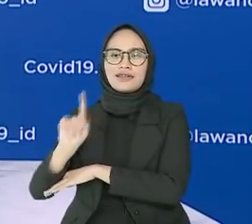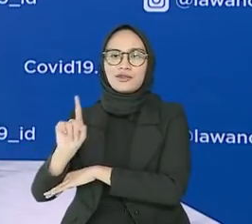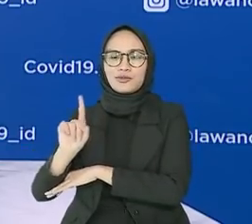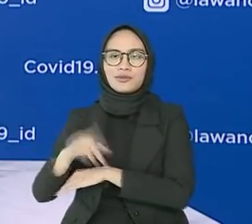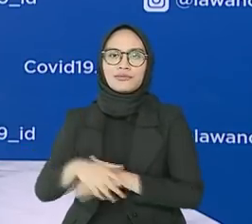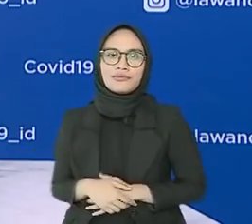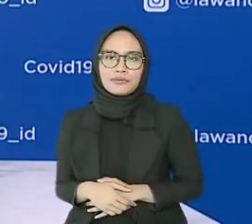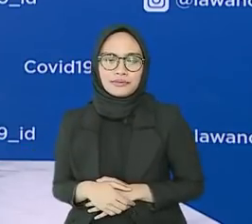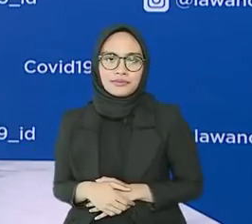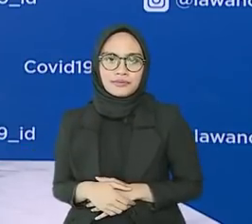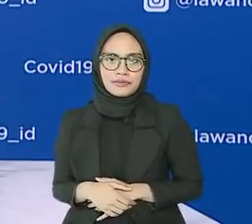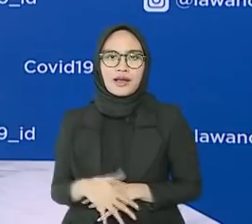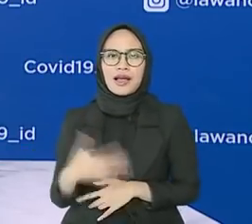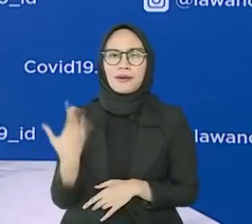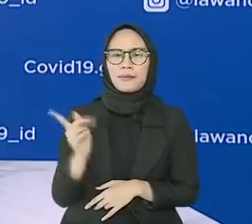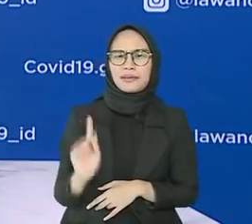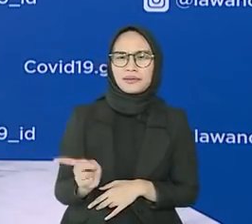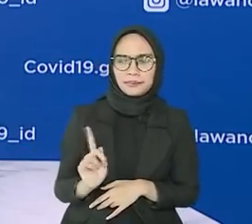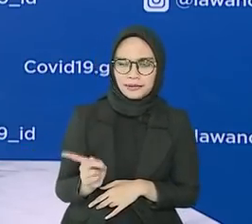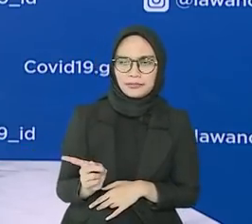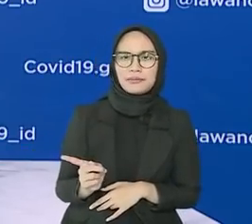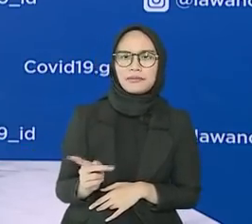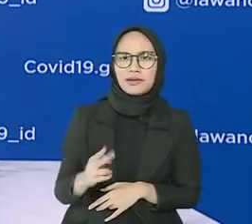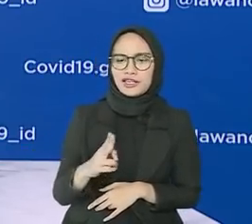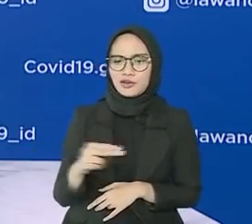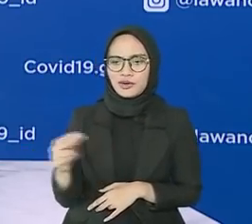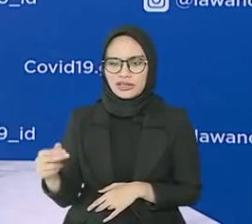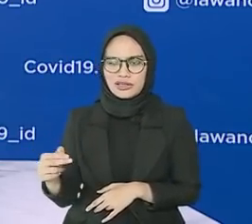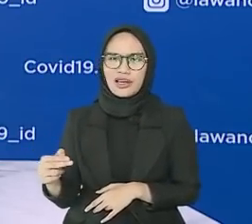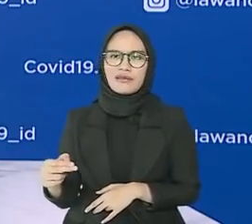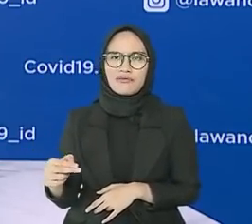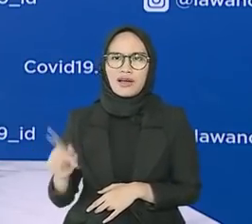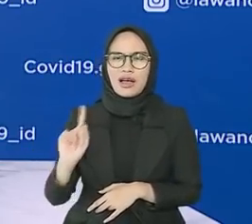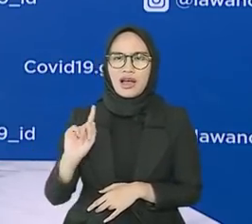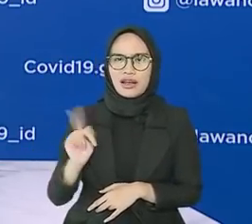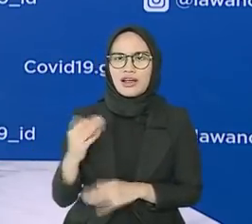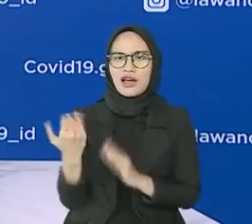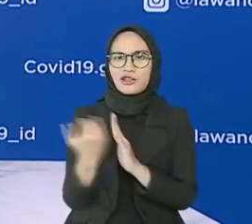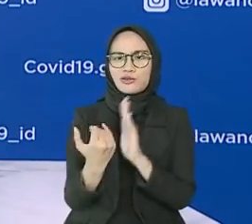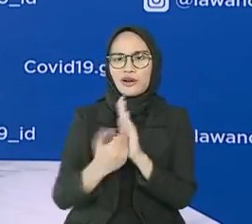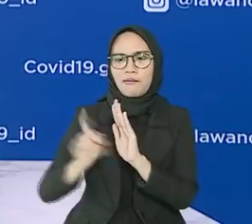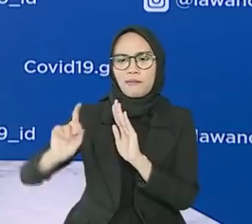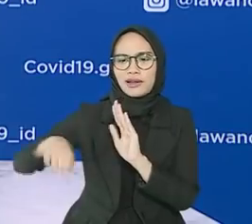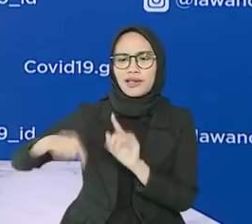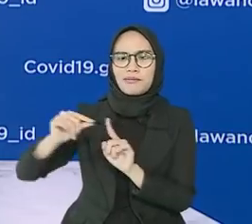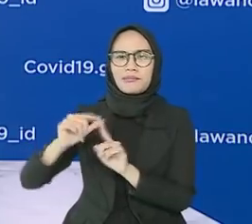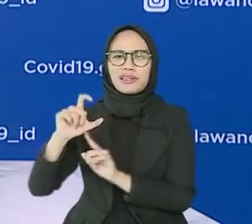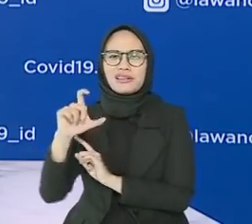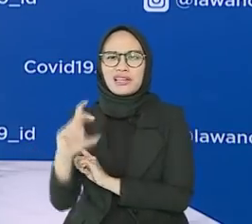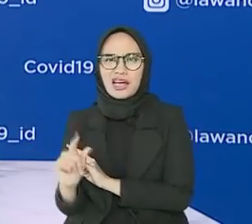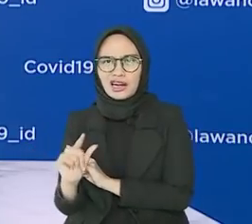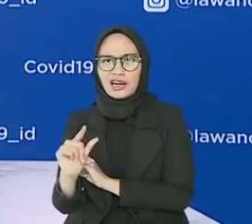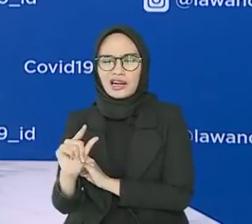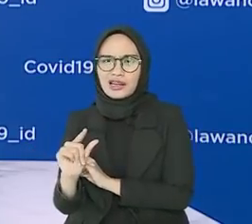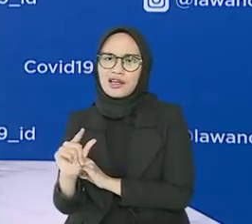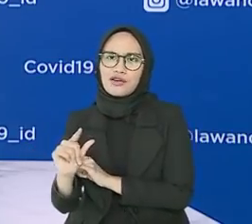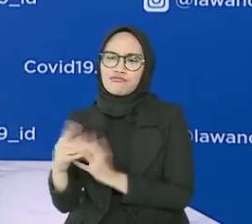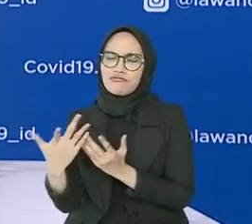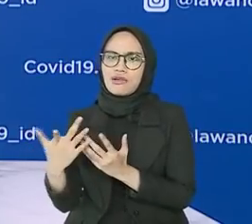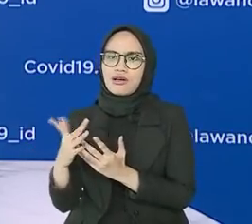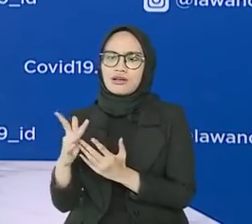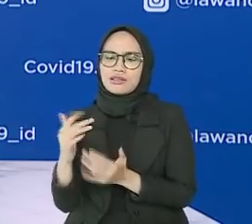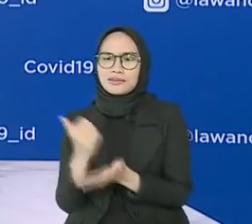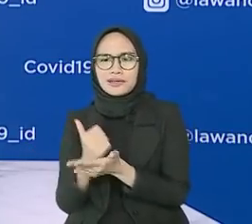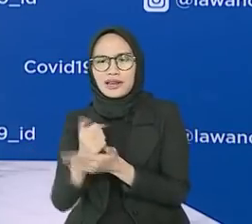pemerintah mempertimbangkan opsi tes PCR untuk mengurangi mobilitas Natal dan Tahun Baru? Bukankah tes antigen bisa menjadi pilihan pertama